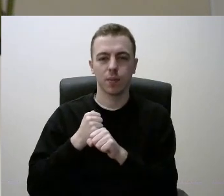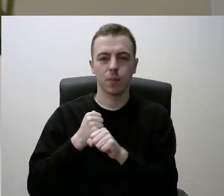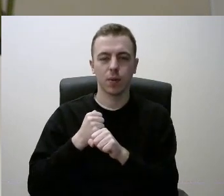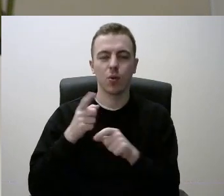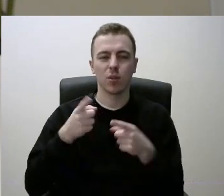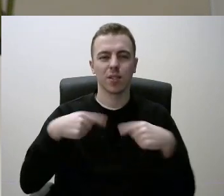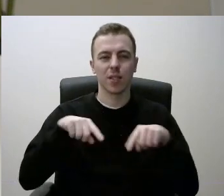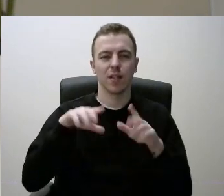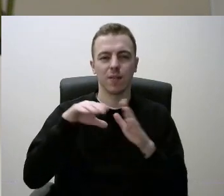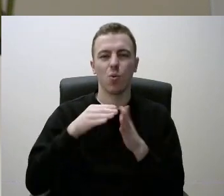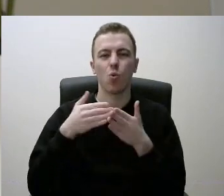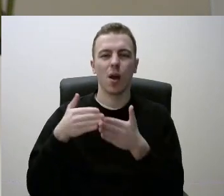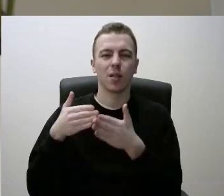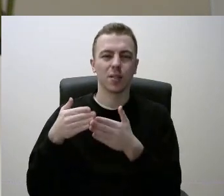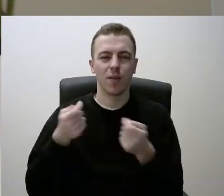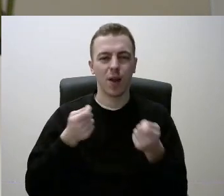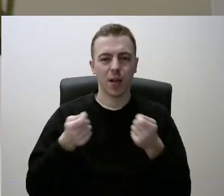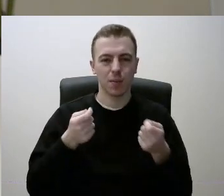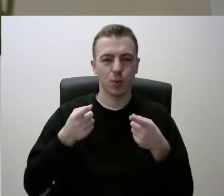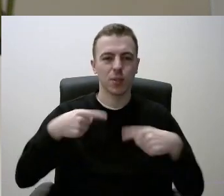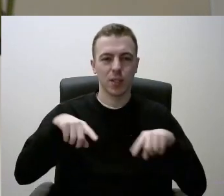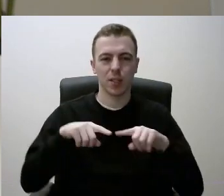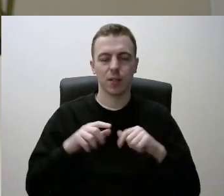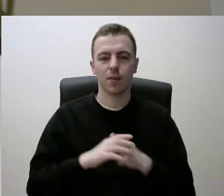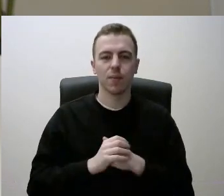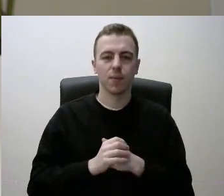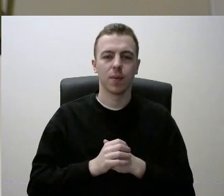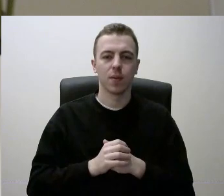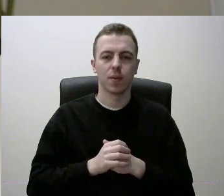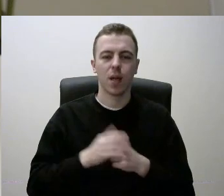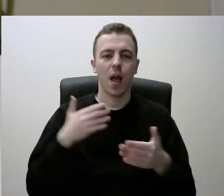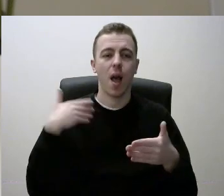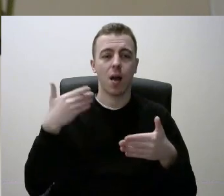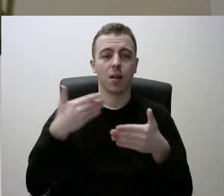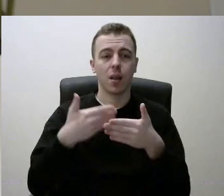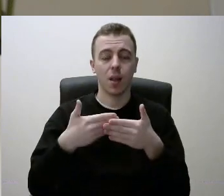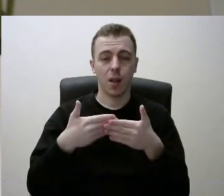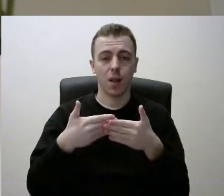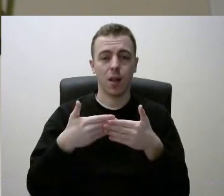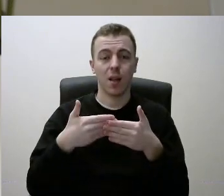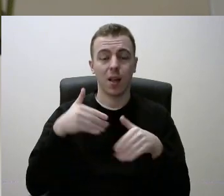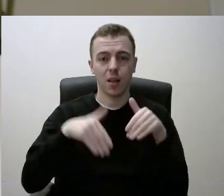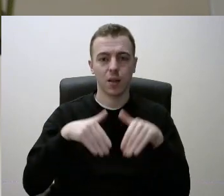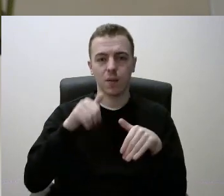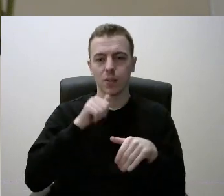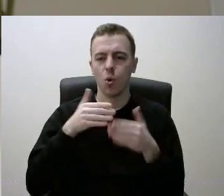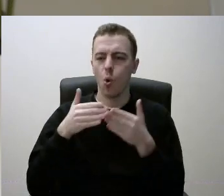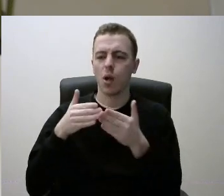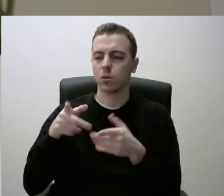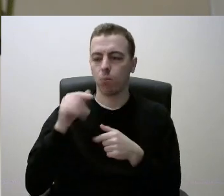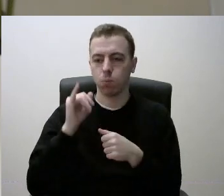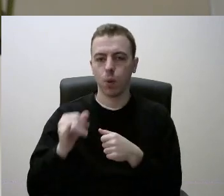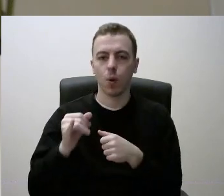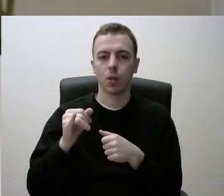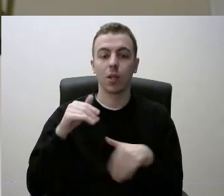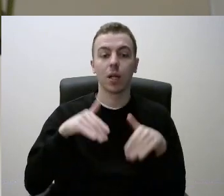srityje, uosto valdymo srityje, tai artėja rinkimai, uostas tampa blogas, rinkimai